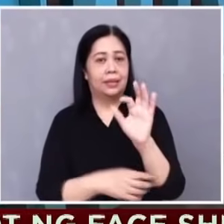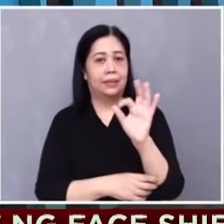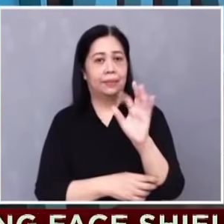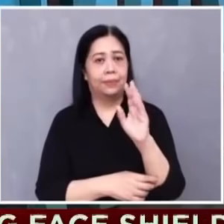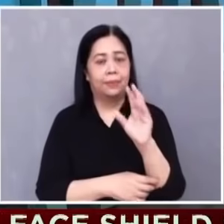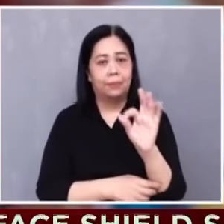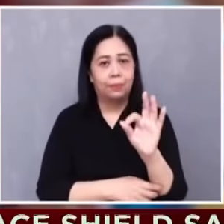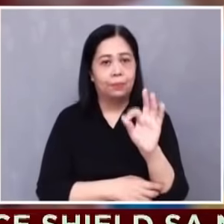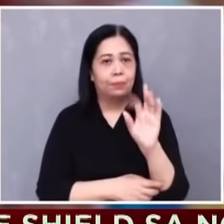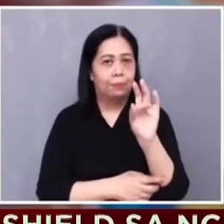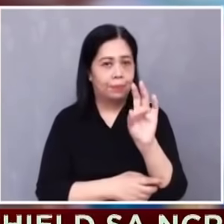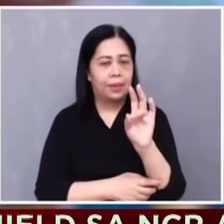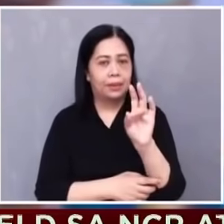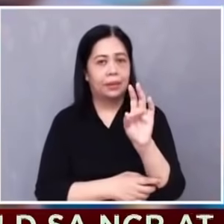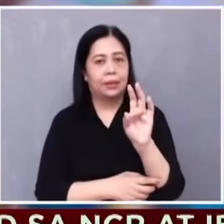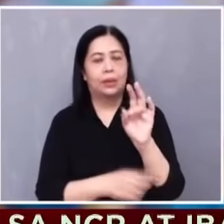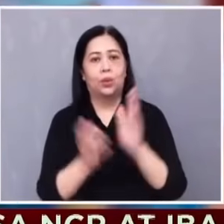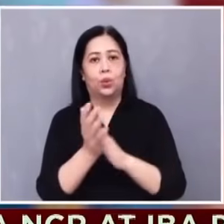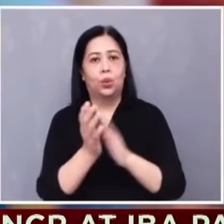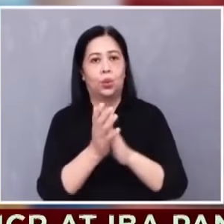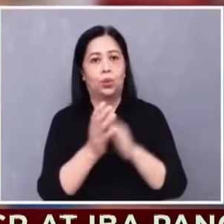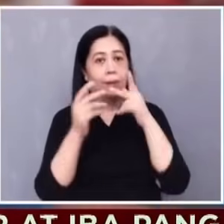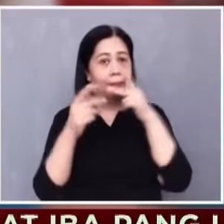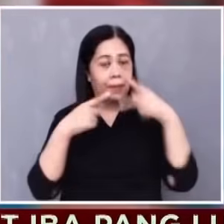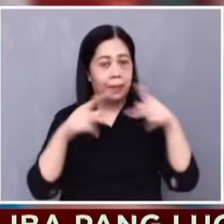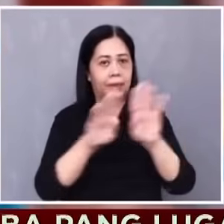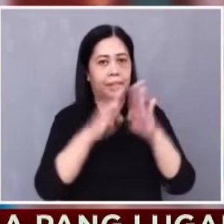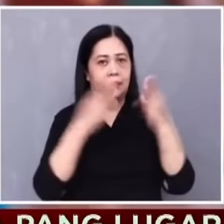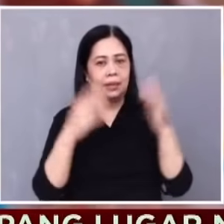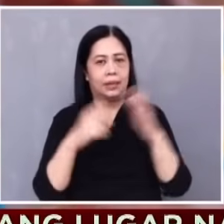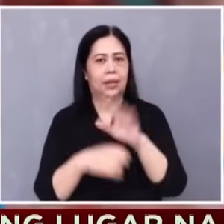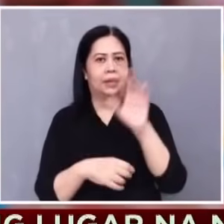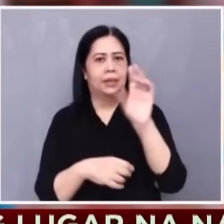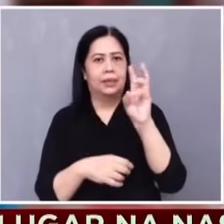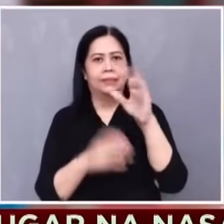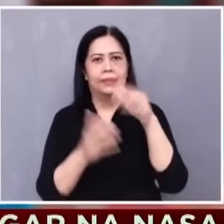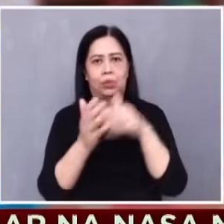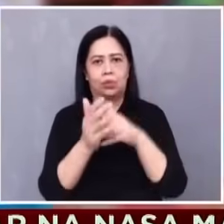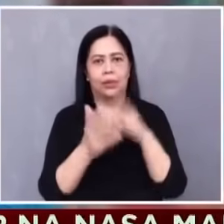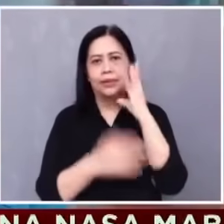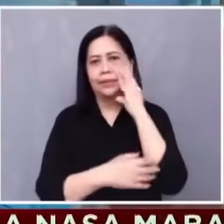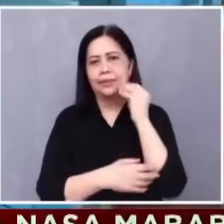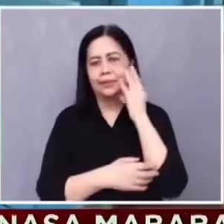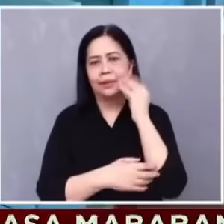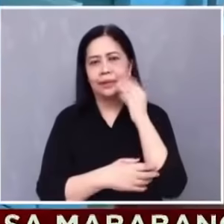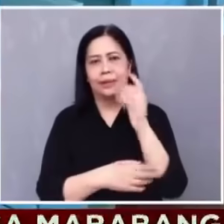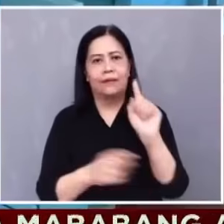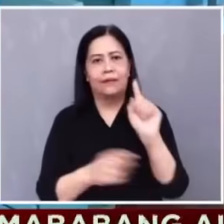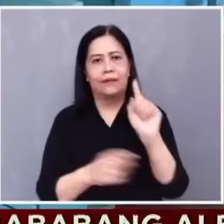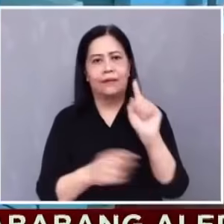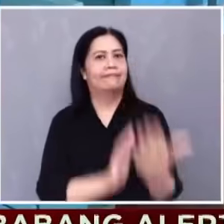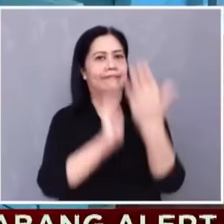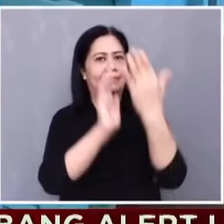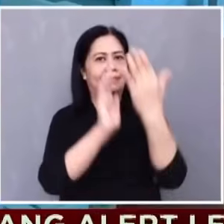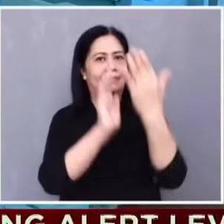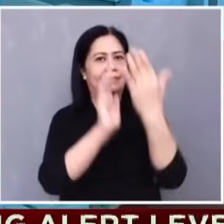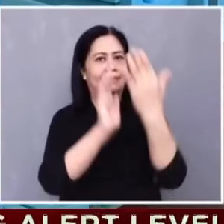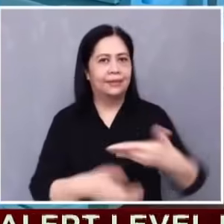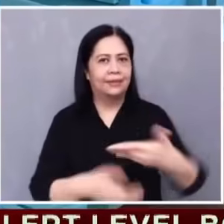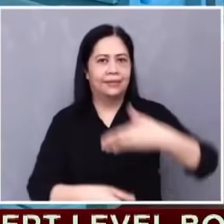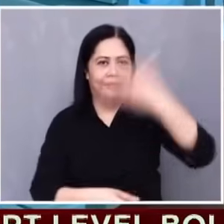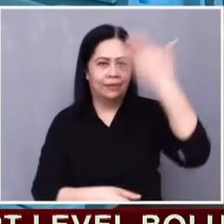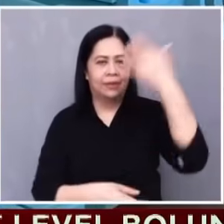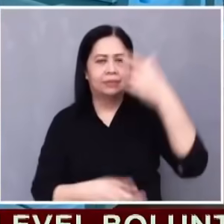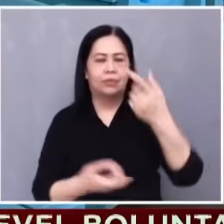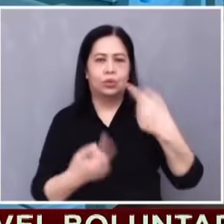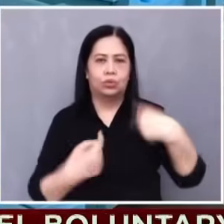ang nagbukas, habang mahigit 6,000 bata ang nakaranas ng in-person classes sa harap ng pandemya.